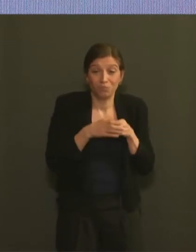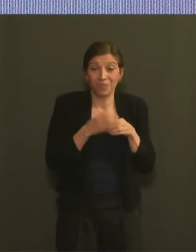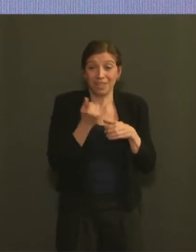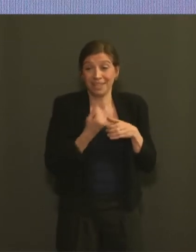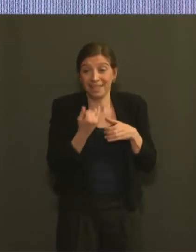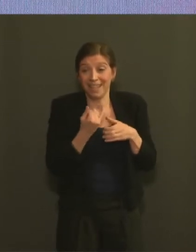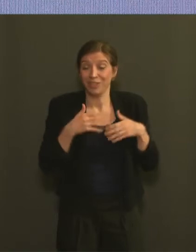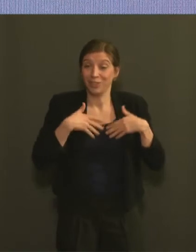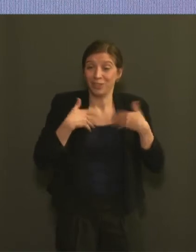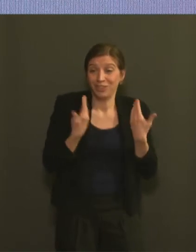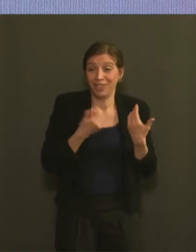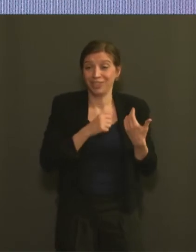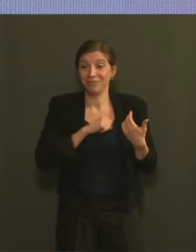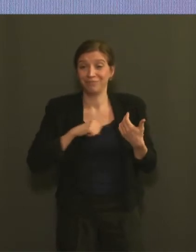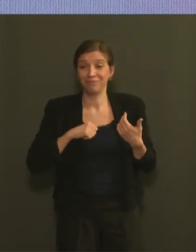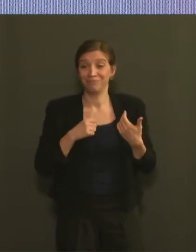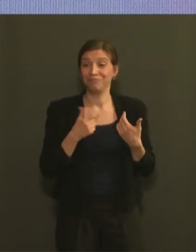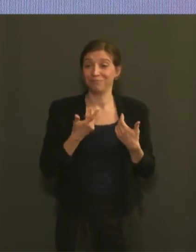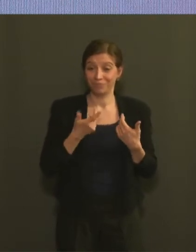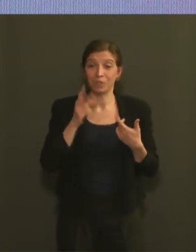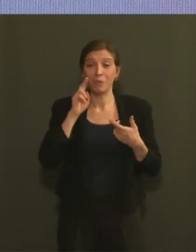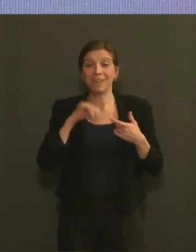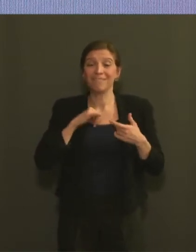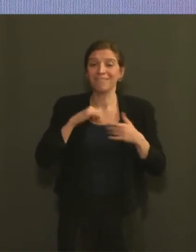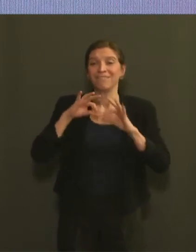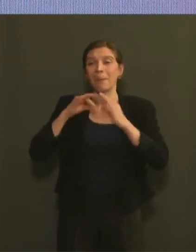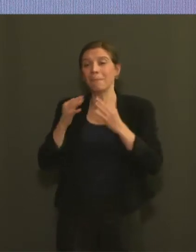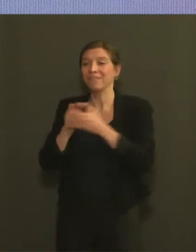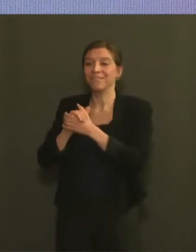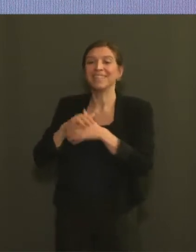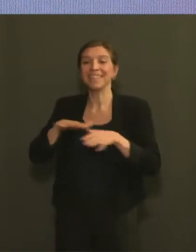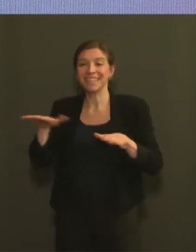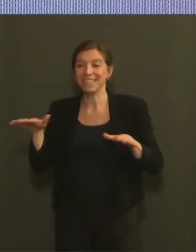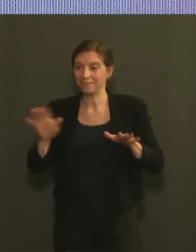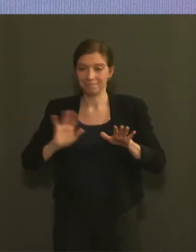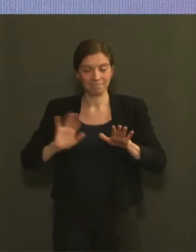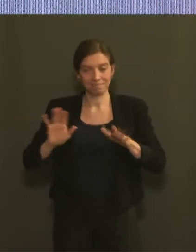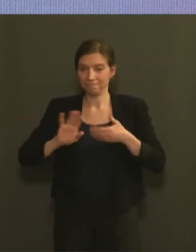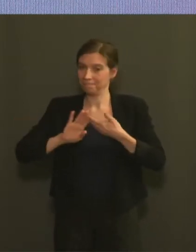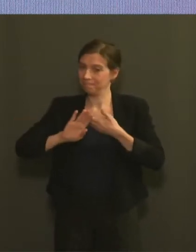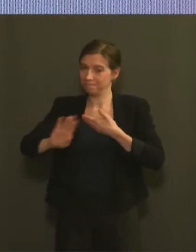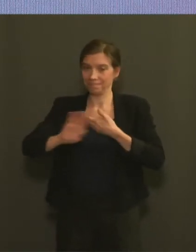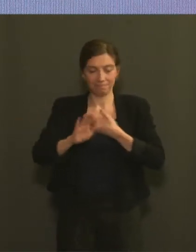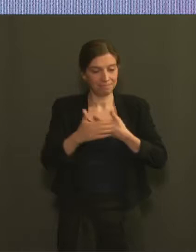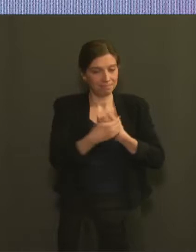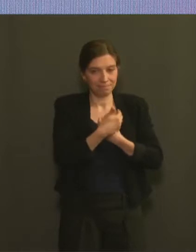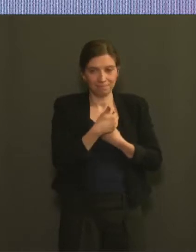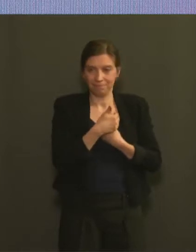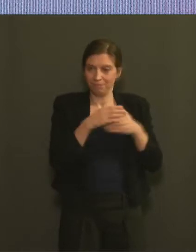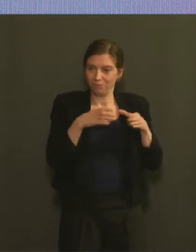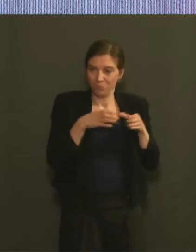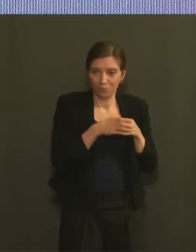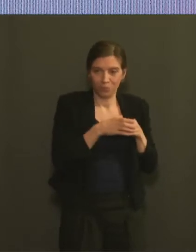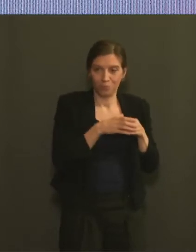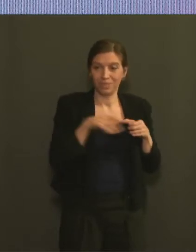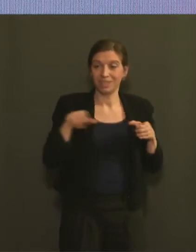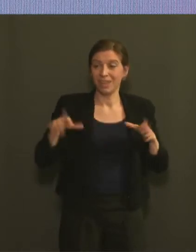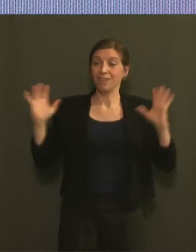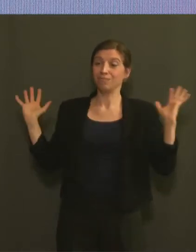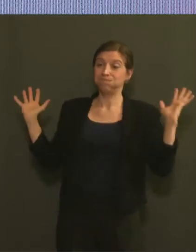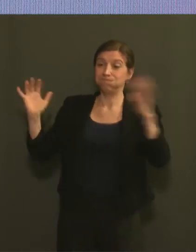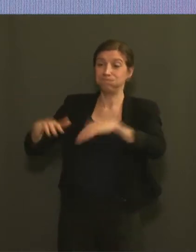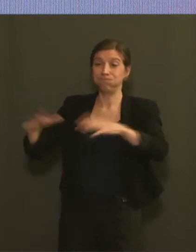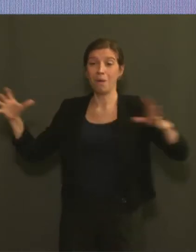qui en fait entre bolton est mal audition google vous pour votre fils hausse de